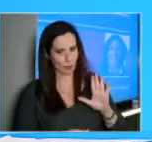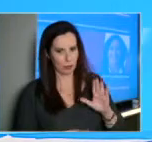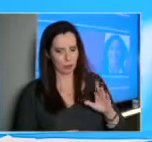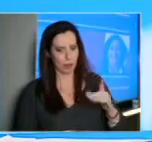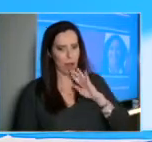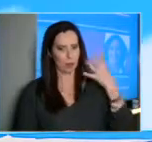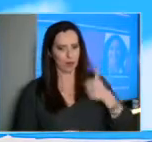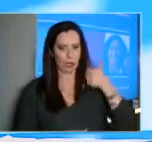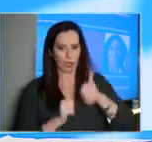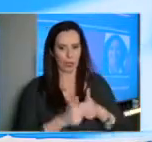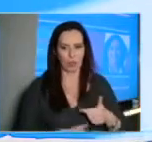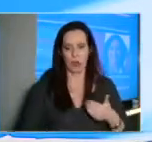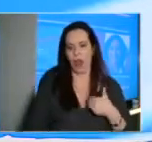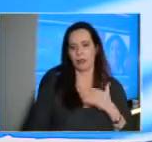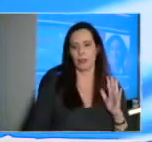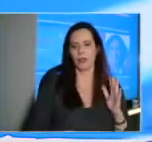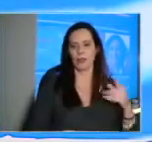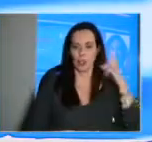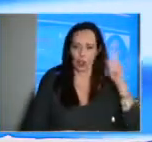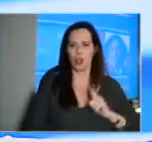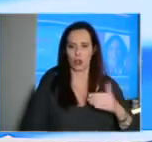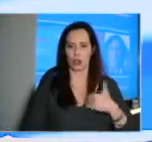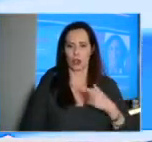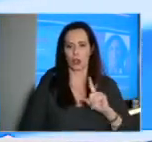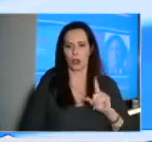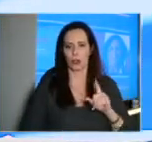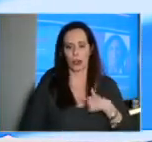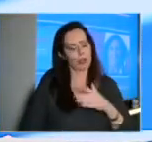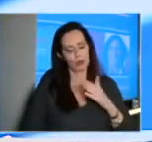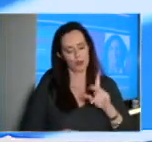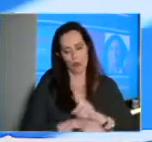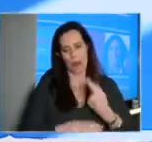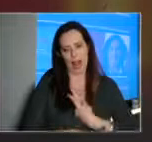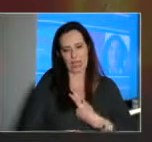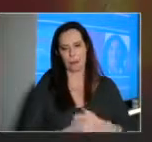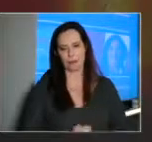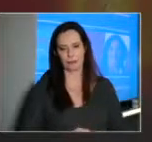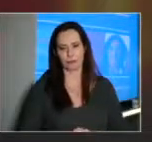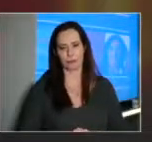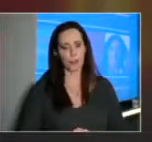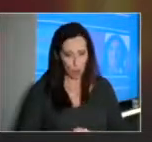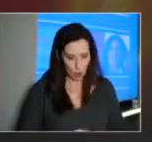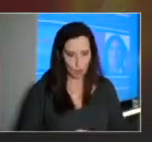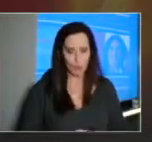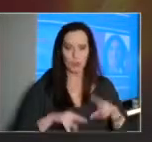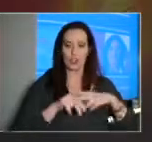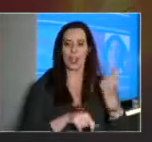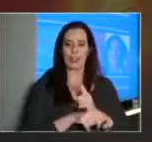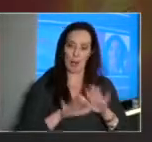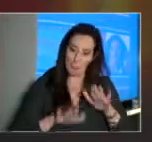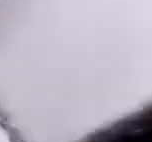רגב? אני, הדעות האישיות שלי אני לוקח הביתה. טוב, נשארה לנו דקה